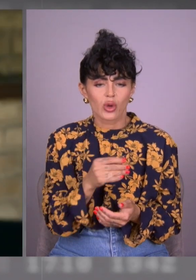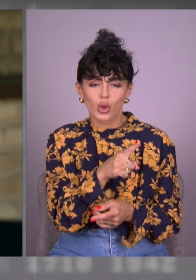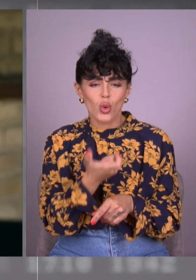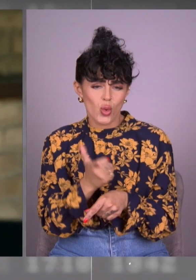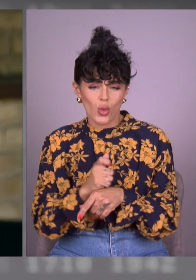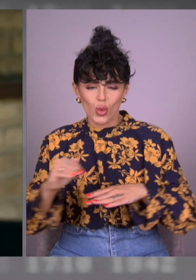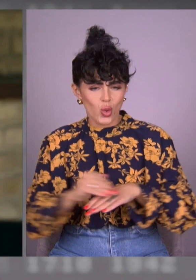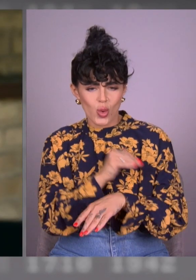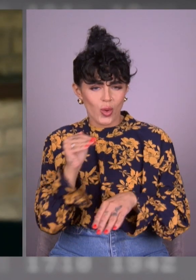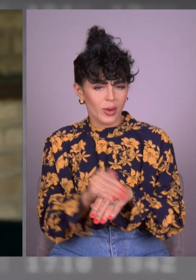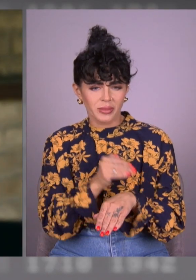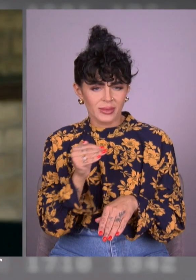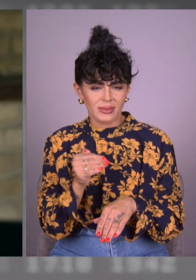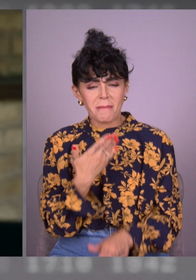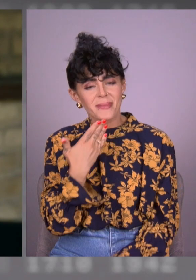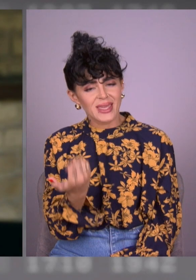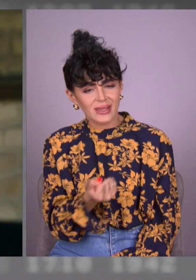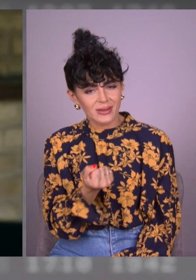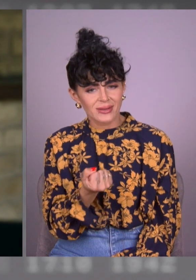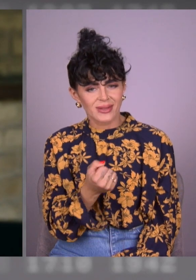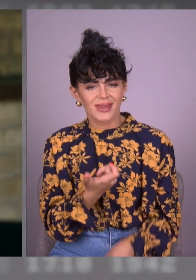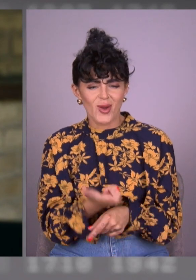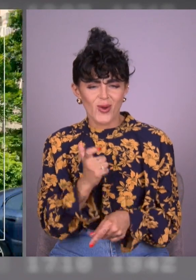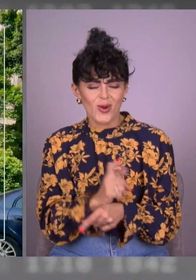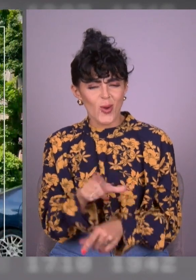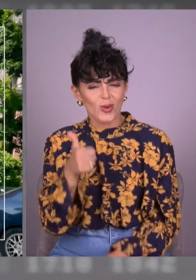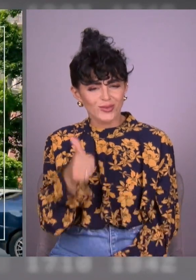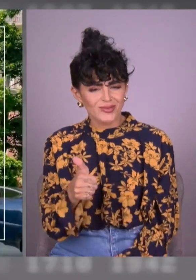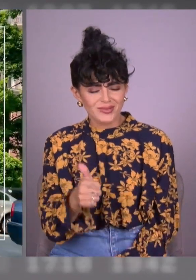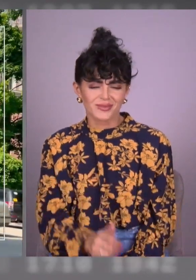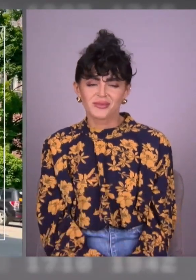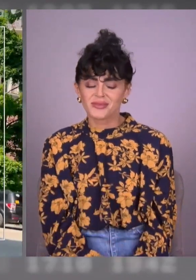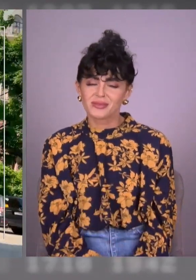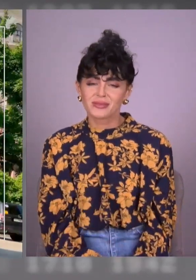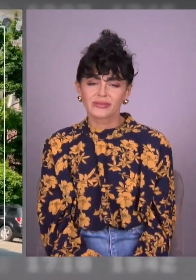добрий, милий та гарний.